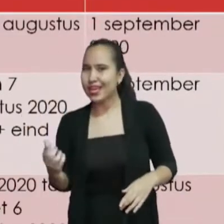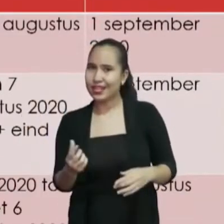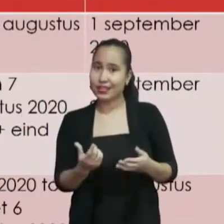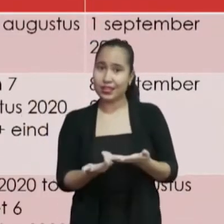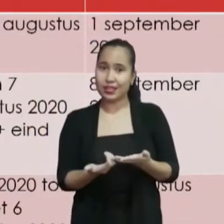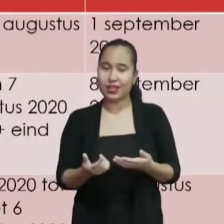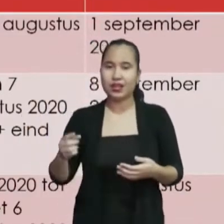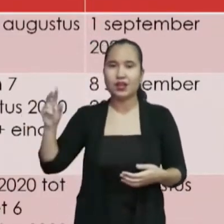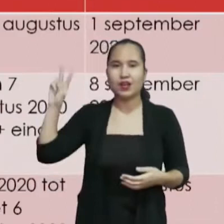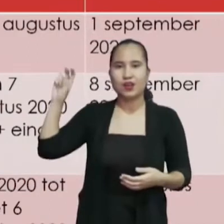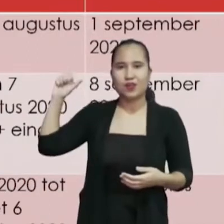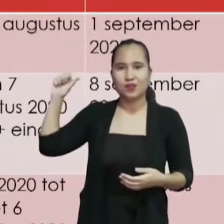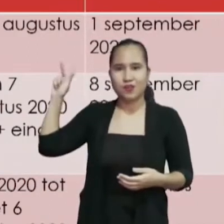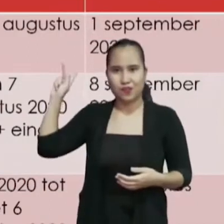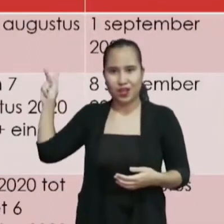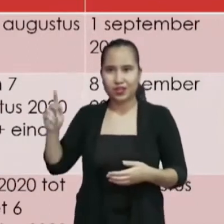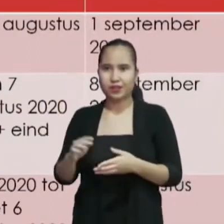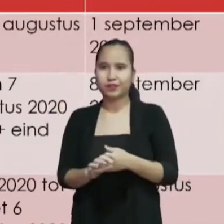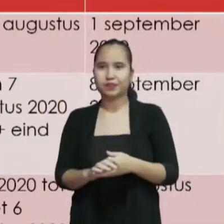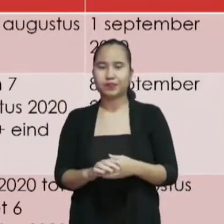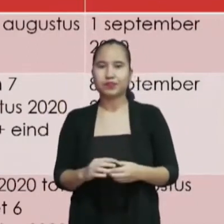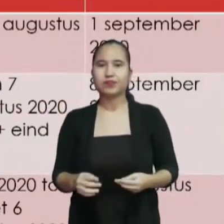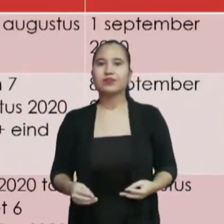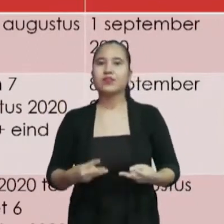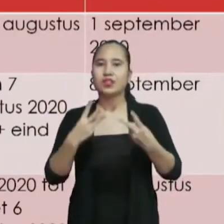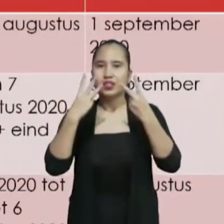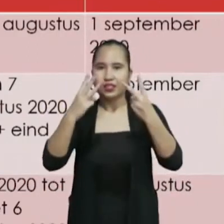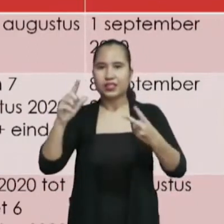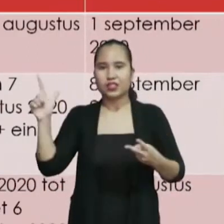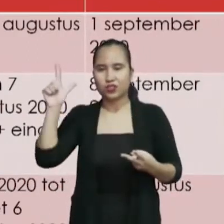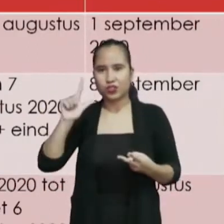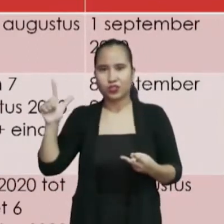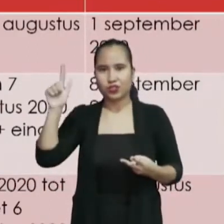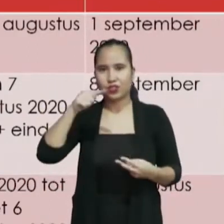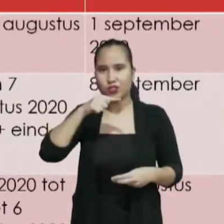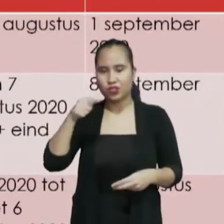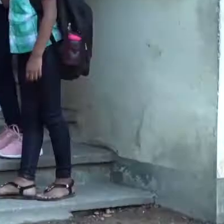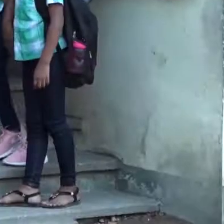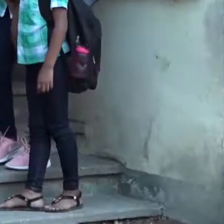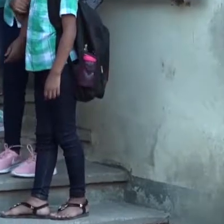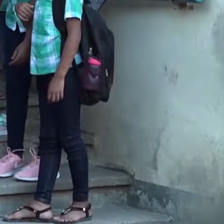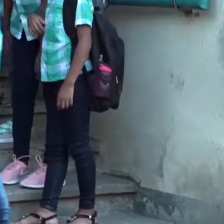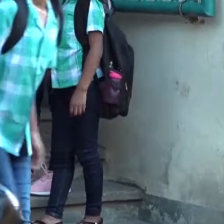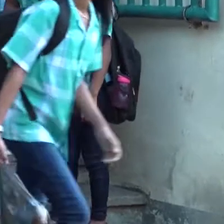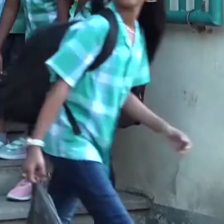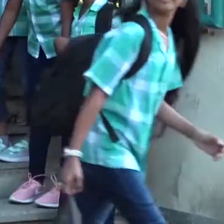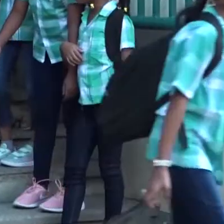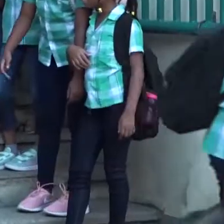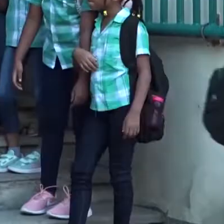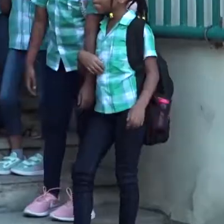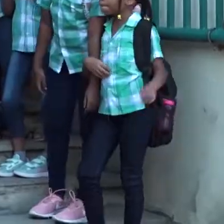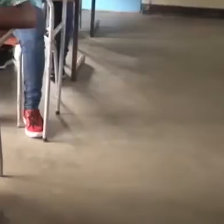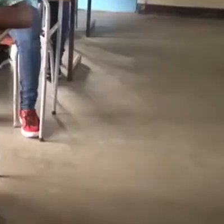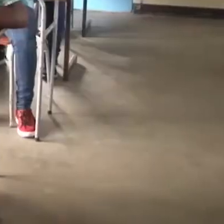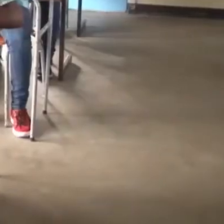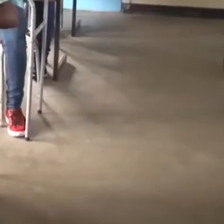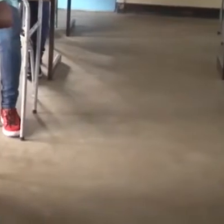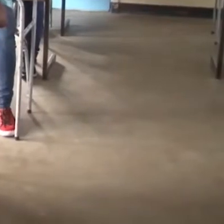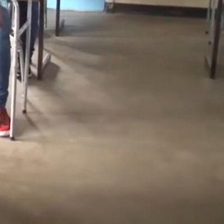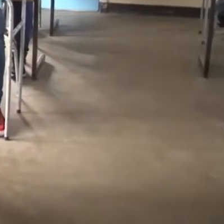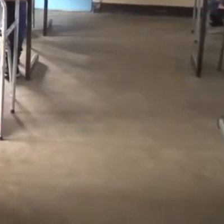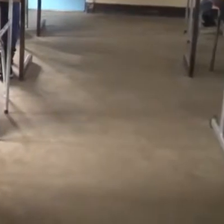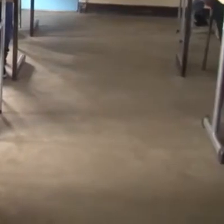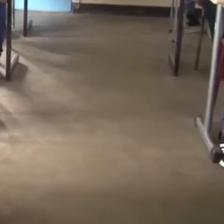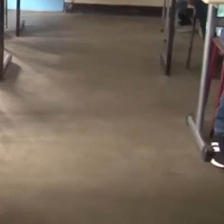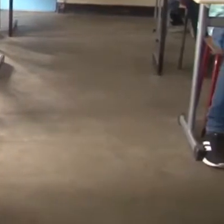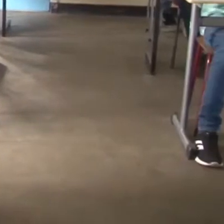Hun examenperiode is in de periode 23 juli tot en met 6 augustus. De kinderen van de 6e klas krijgen ook niet